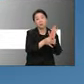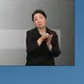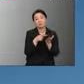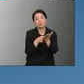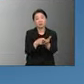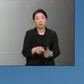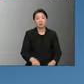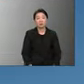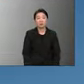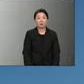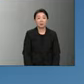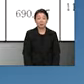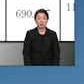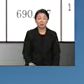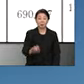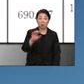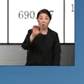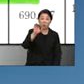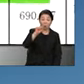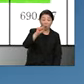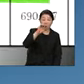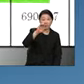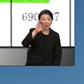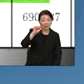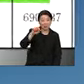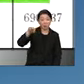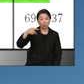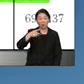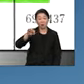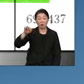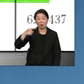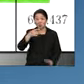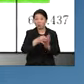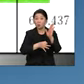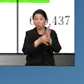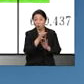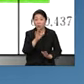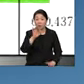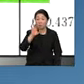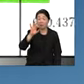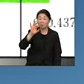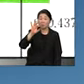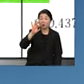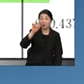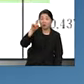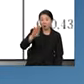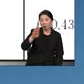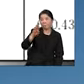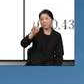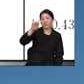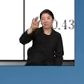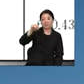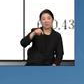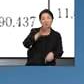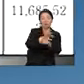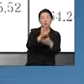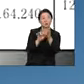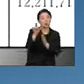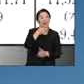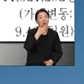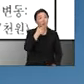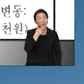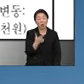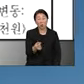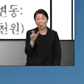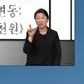코인이 oes 도너클이란 코인인데 비트나 빗썸 같은 거래소에는 상장되지 않았 곧